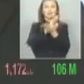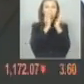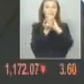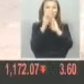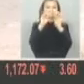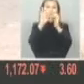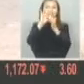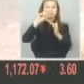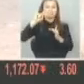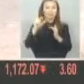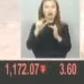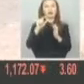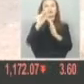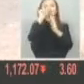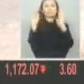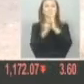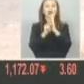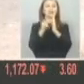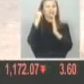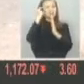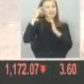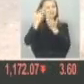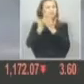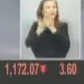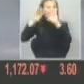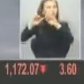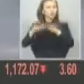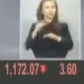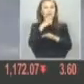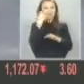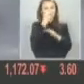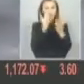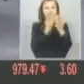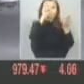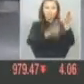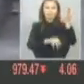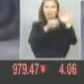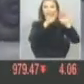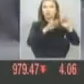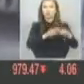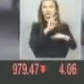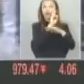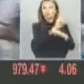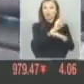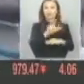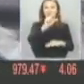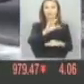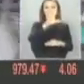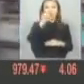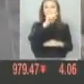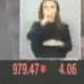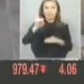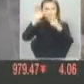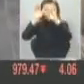วยการลดเงินรางวัลจากค่าปรับผู้ที่กระทำผิดจ่ายให้เจ้าหน้าที่กรมศุลกากรจากร้อยละ25หรือร้อยละ